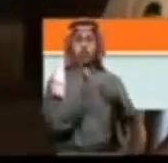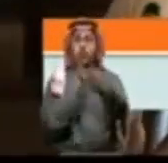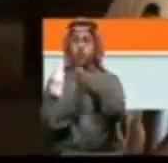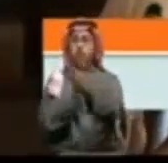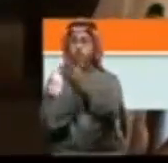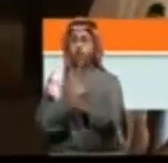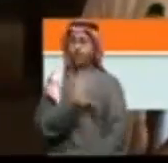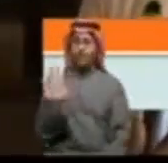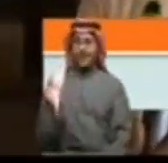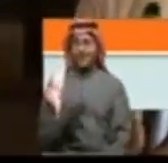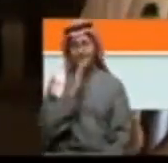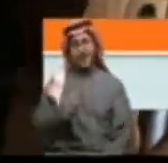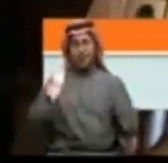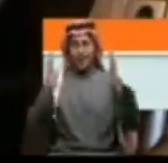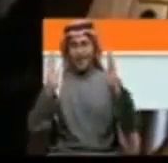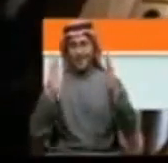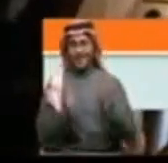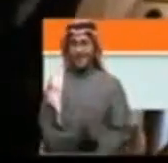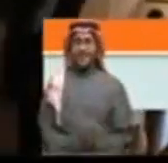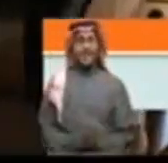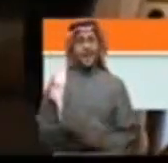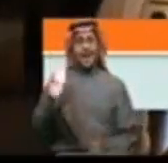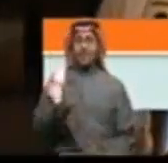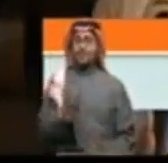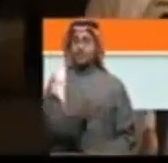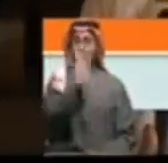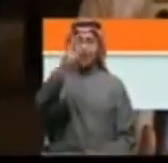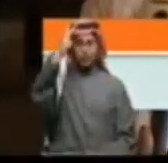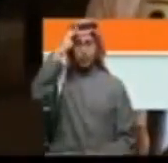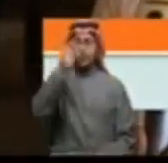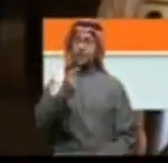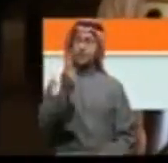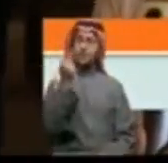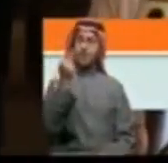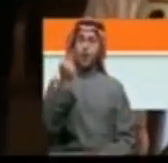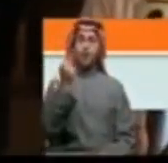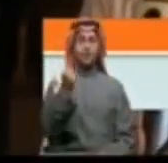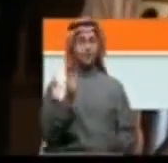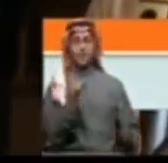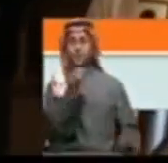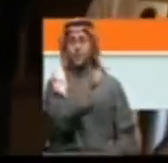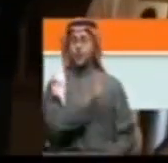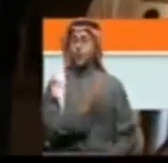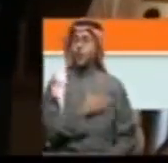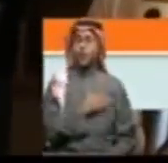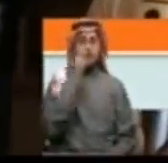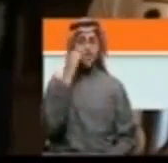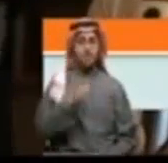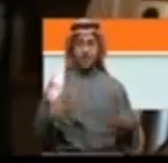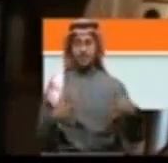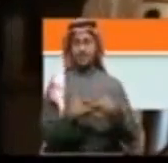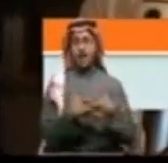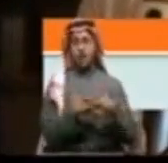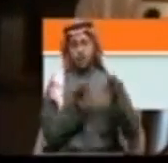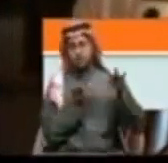لأن نحن مندهشين على هذا الشعب الجبار ما شاء الله العظيم اللي متعطش للثقافة، وإن شاء